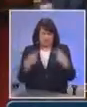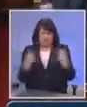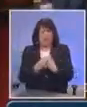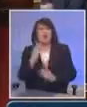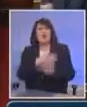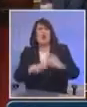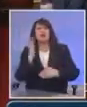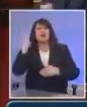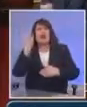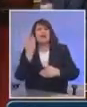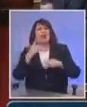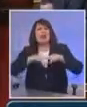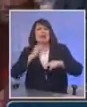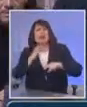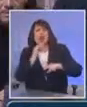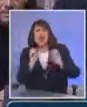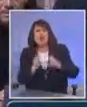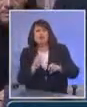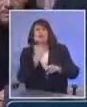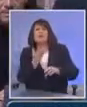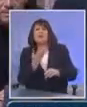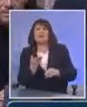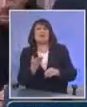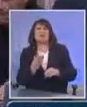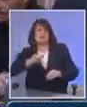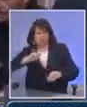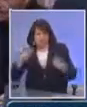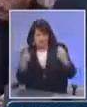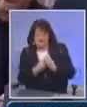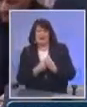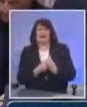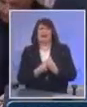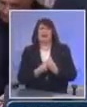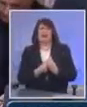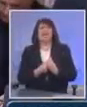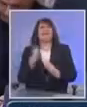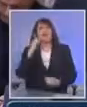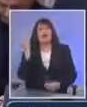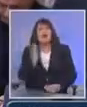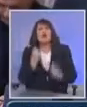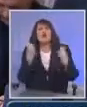τα παιδιά, ότι τα ταλαιπωρεί. Θα απαντήσω πάλι με τα λόγια του αείμνηστου